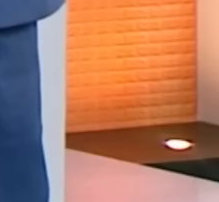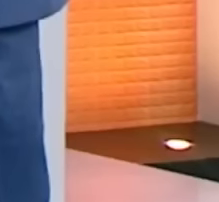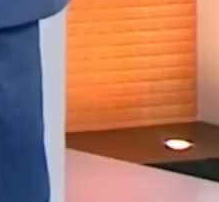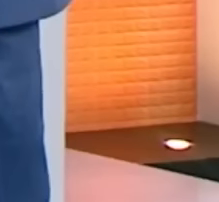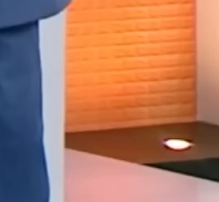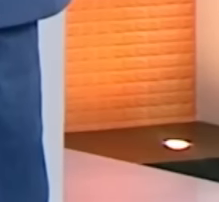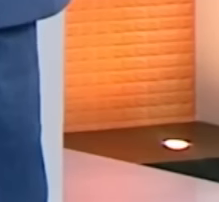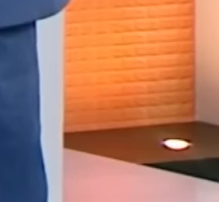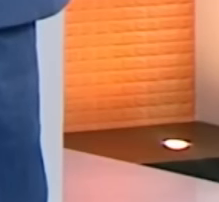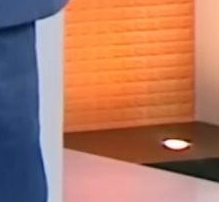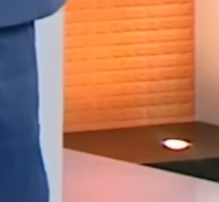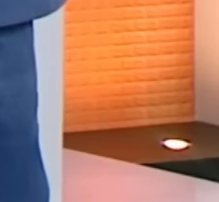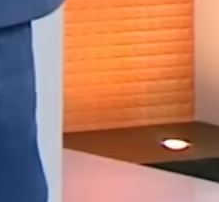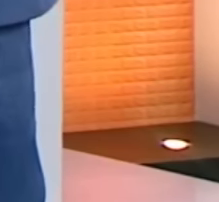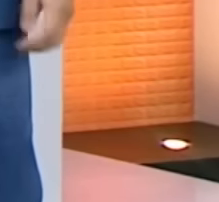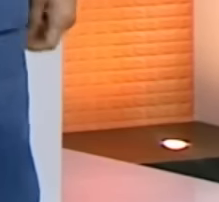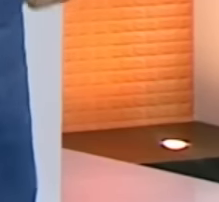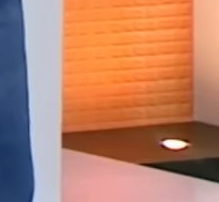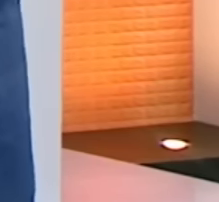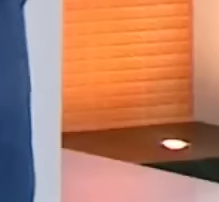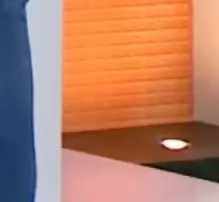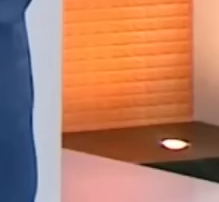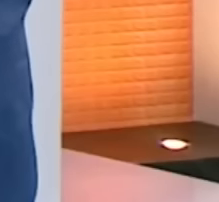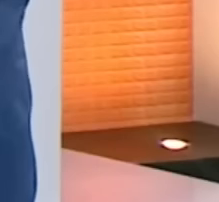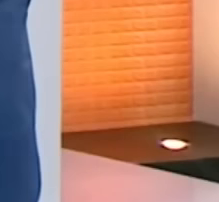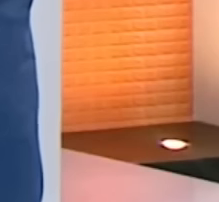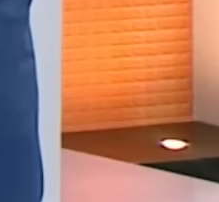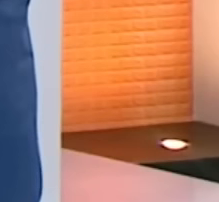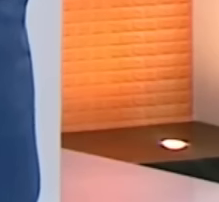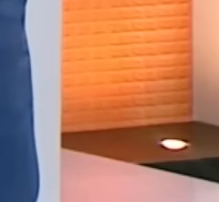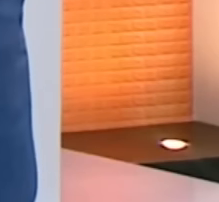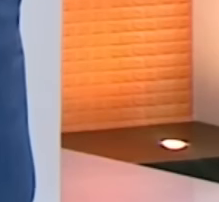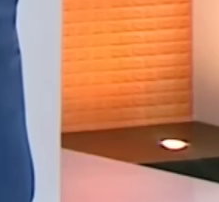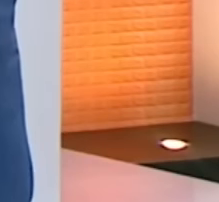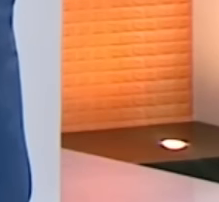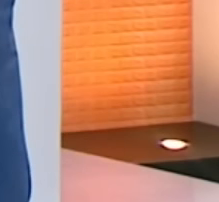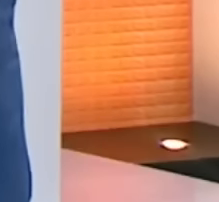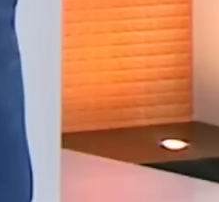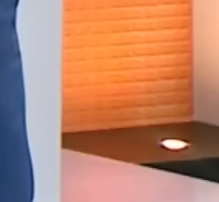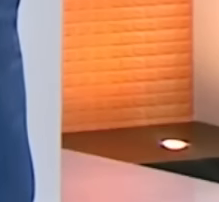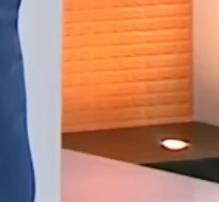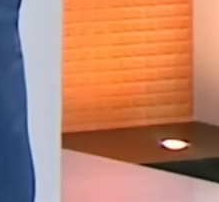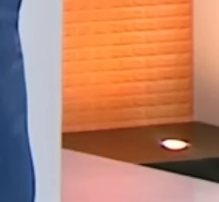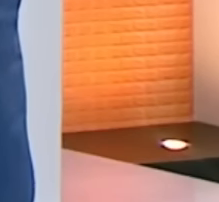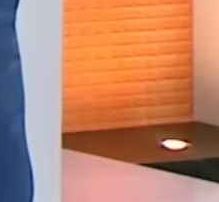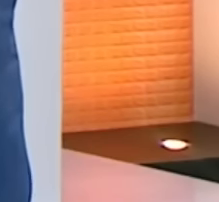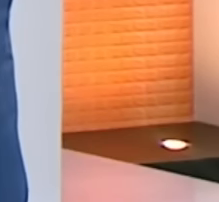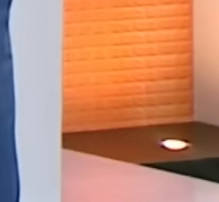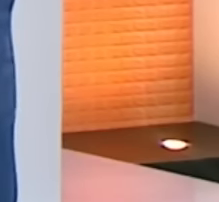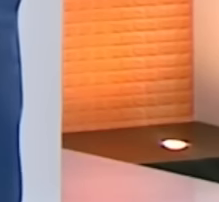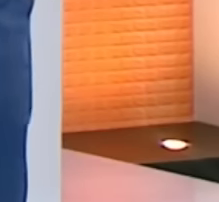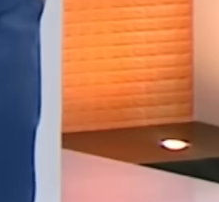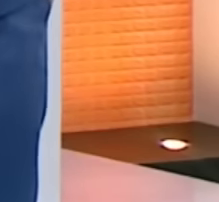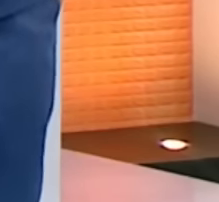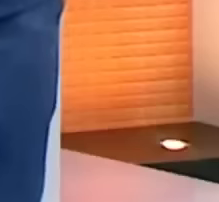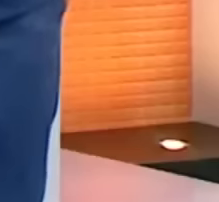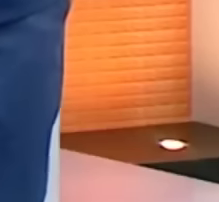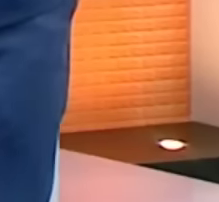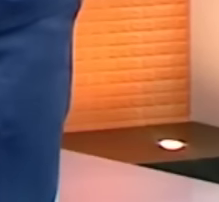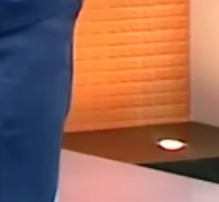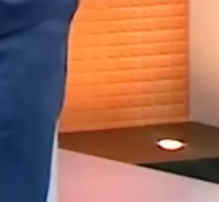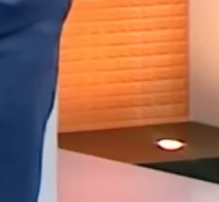mag-subscribe sa GMA integrated news sa YouTube sa mga kapuso abroad subaybayan niyo kami sa jma pinoy tv at sa